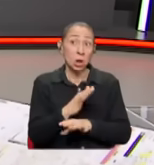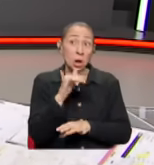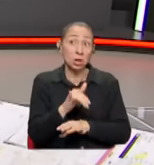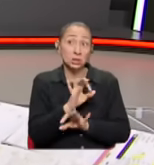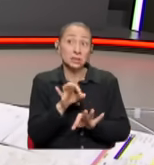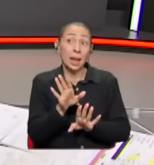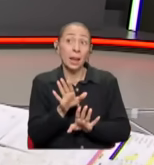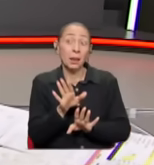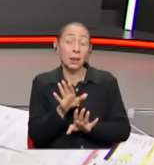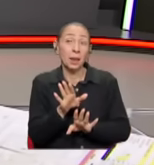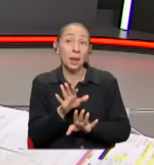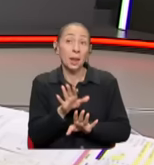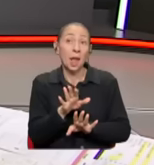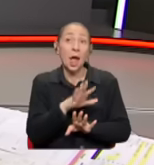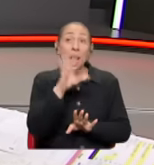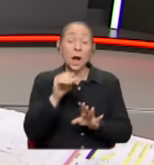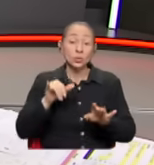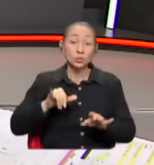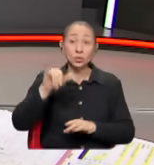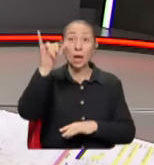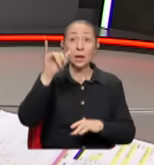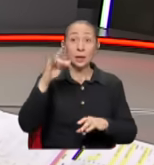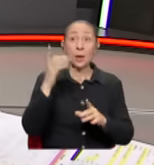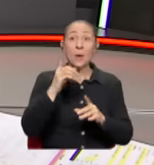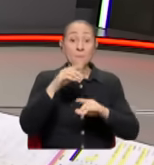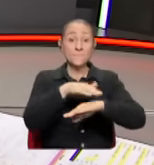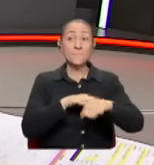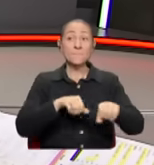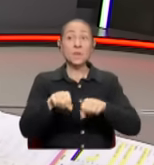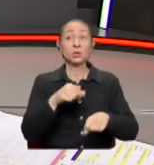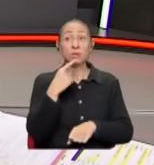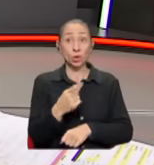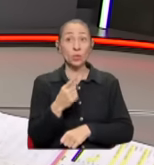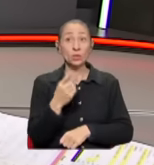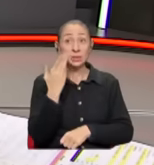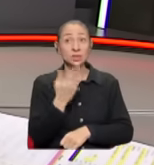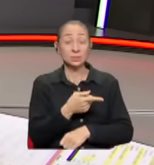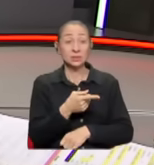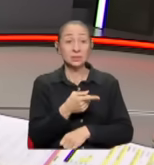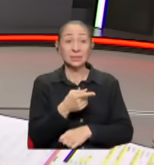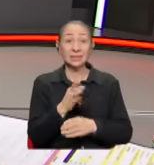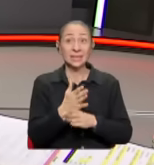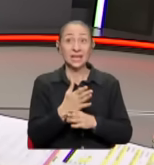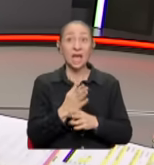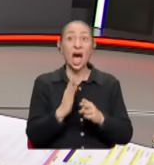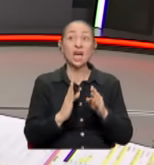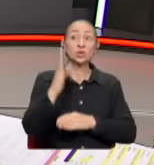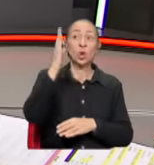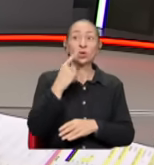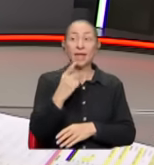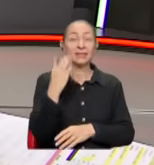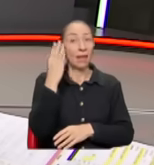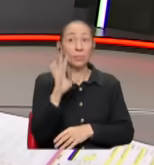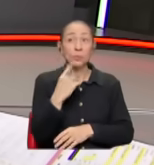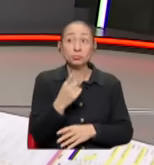haksız bulamadım. Her uçağa binip yolculuk edene pilot deniyor mu diyor izleyicimiz. Dolayısıyla niçin astronot dendiğini anlamıyorum